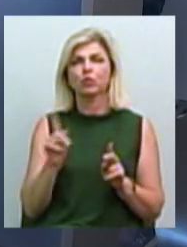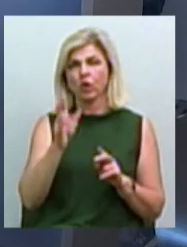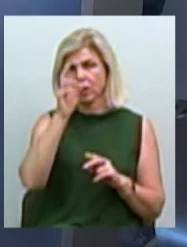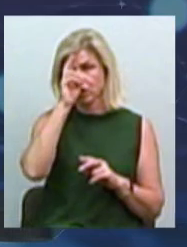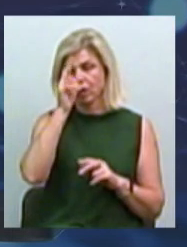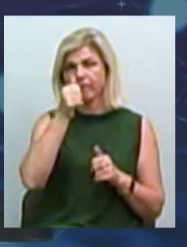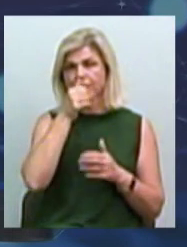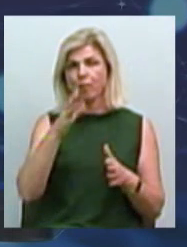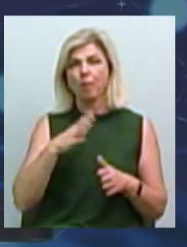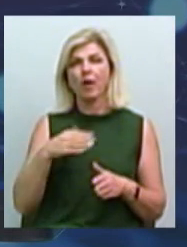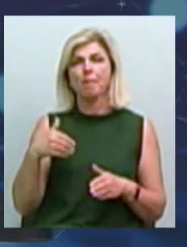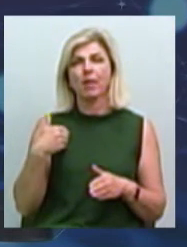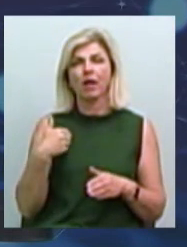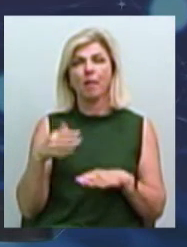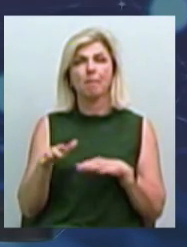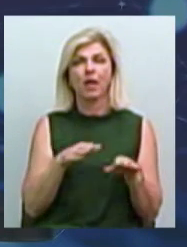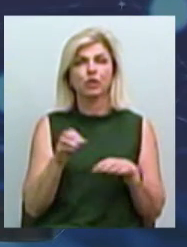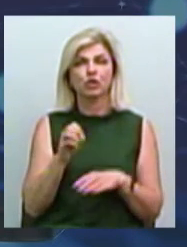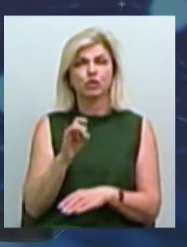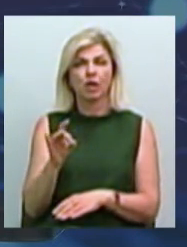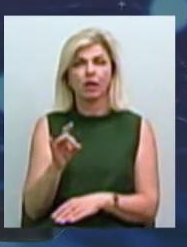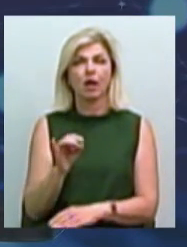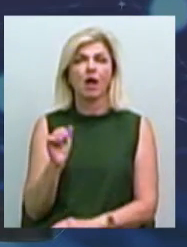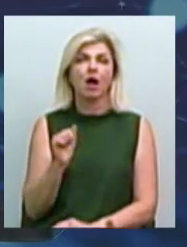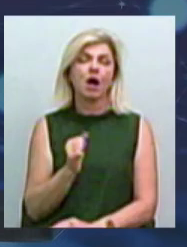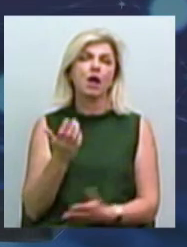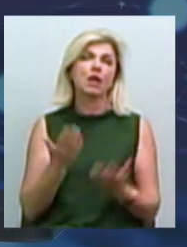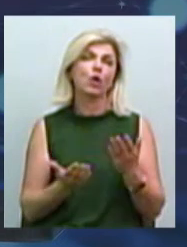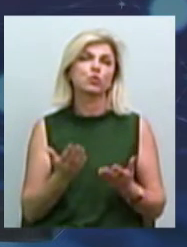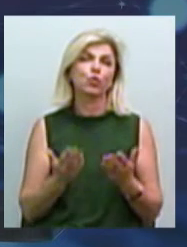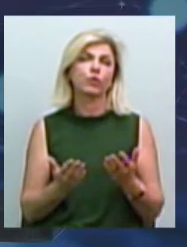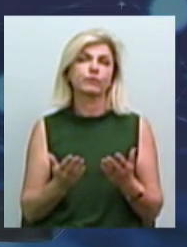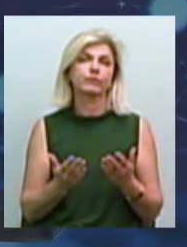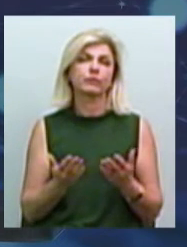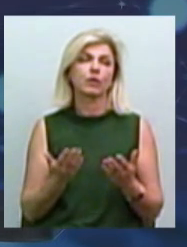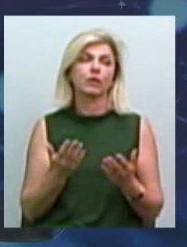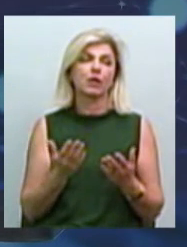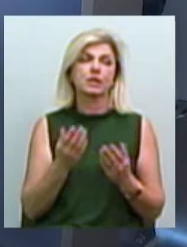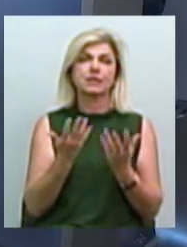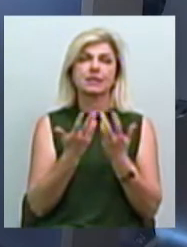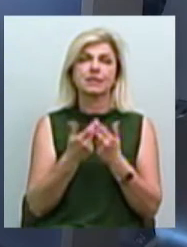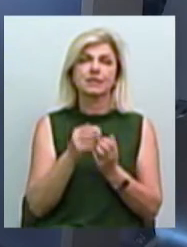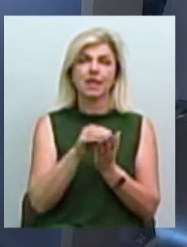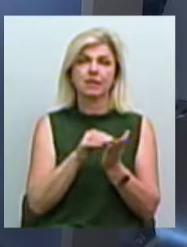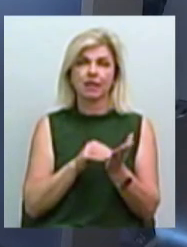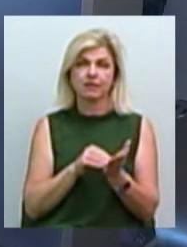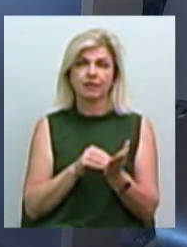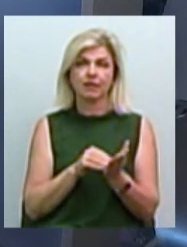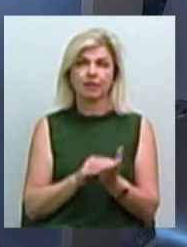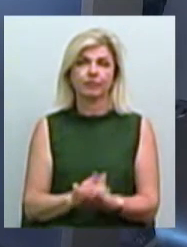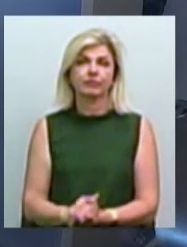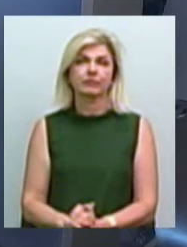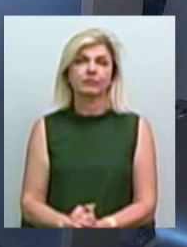може бути ефективним менеджером. А якщо, ну, можливо, статистика – це занадто буде багато